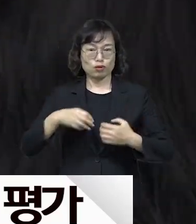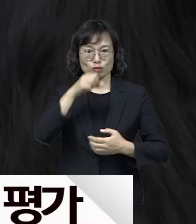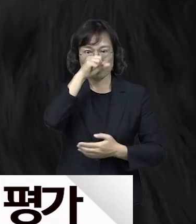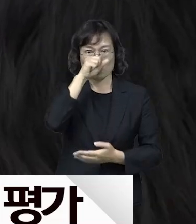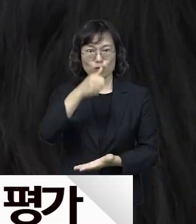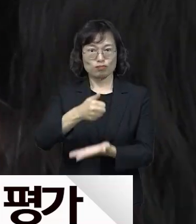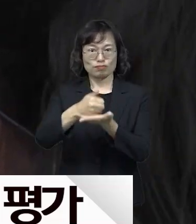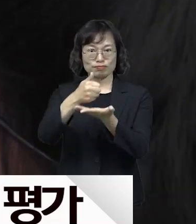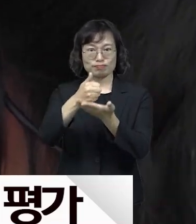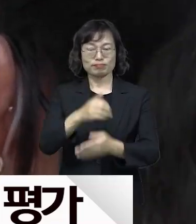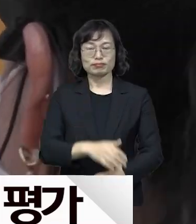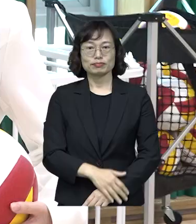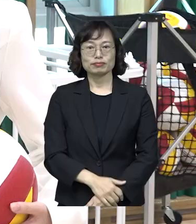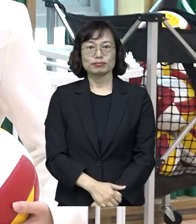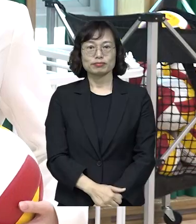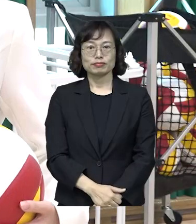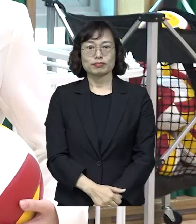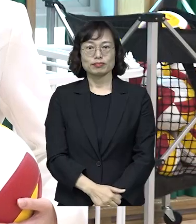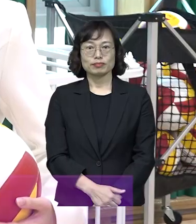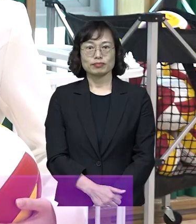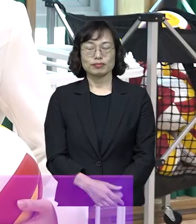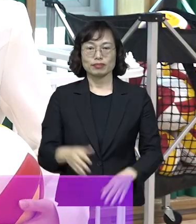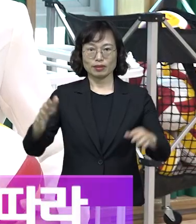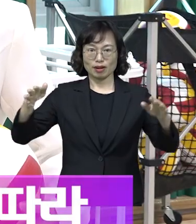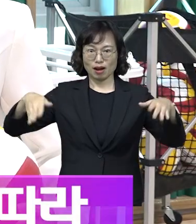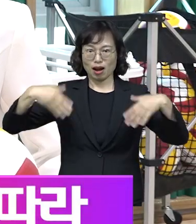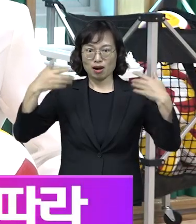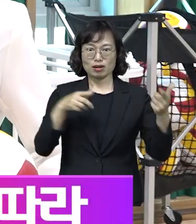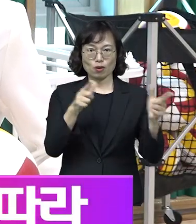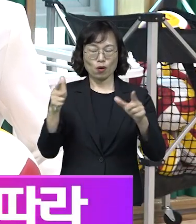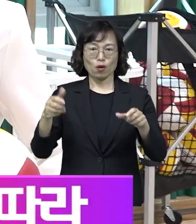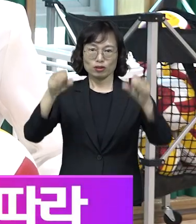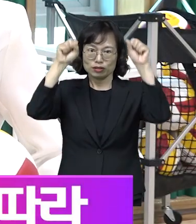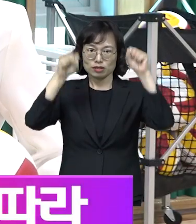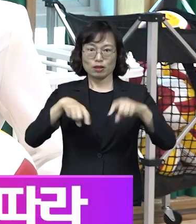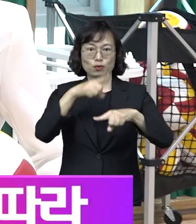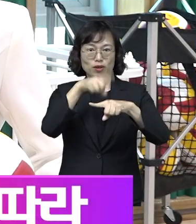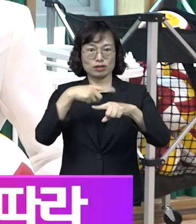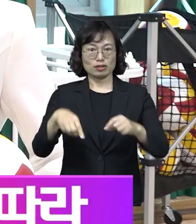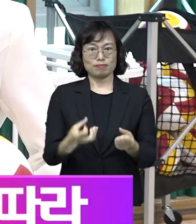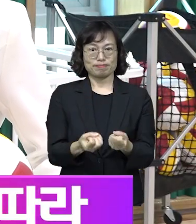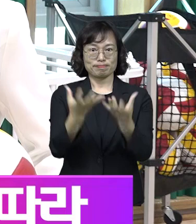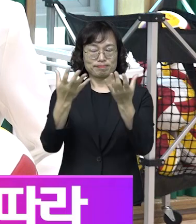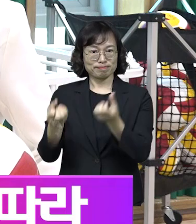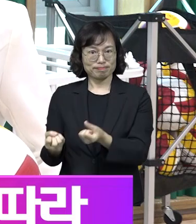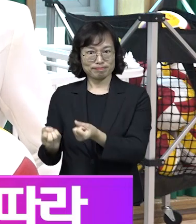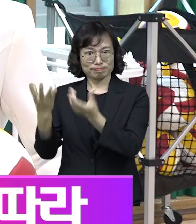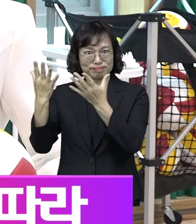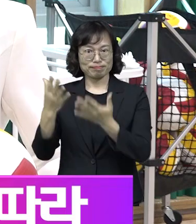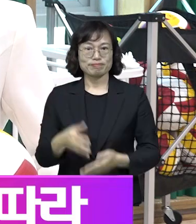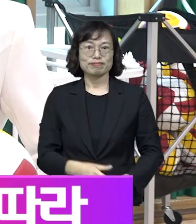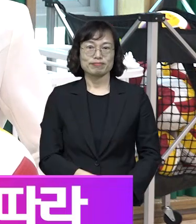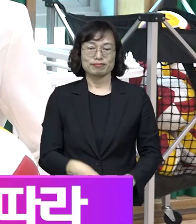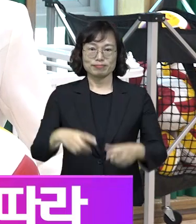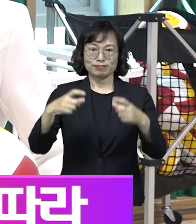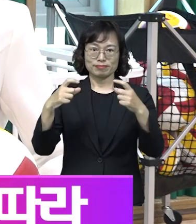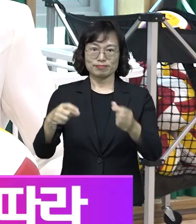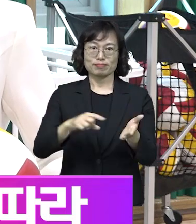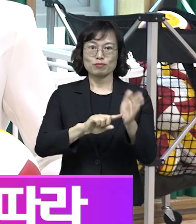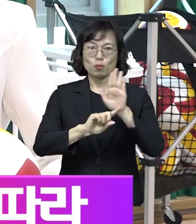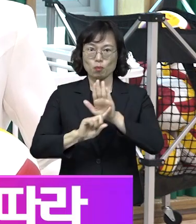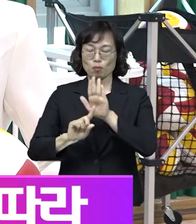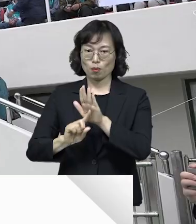평가를 받았습니다. 가을을 맞아 각종 체육 행사가 잇따라 개최되면서 지역을 뜨겁게 달구며 지역